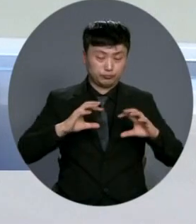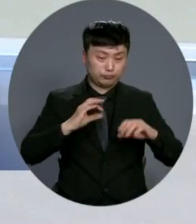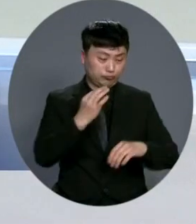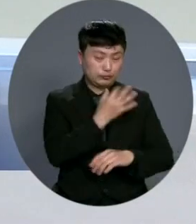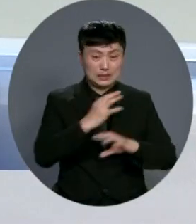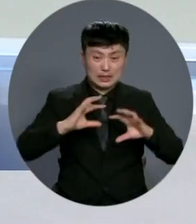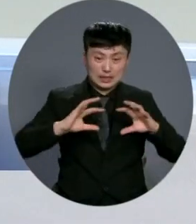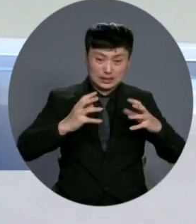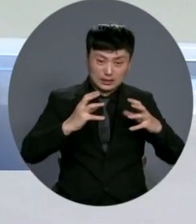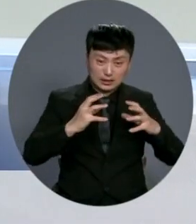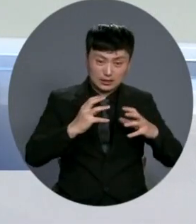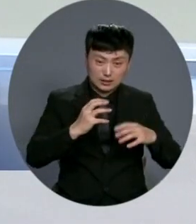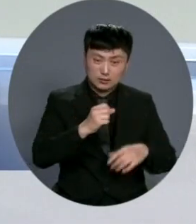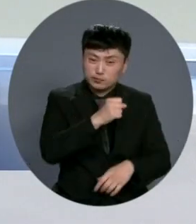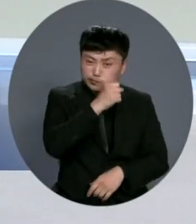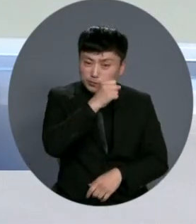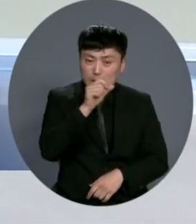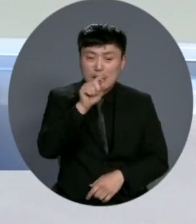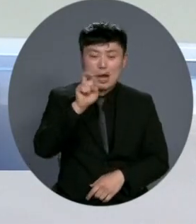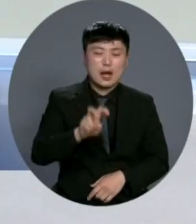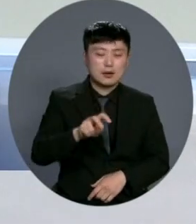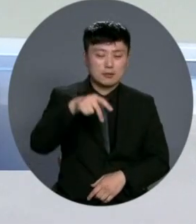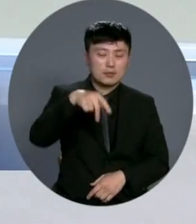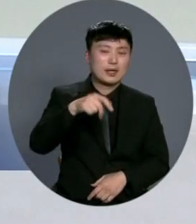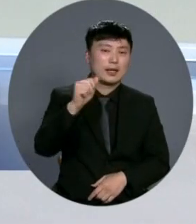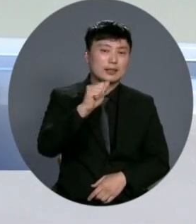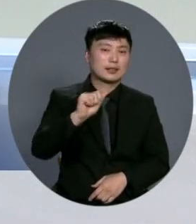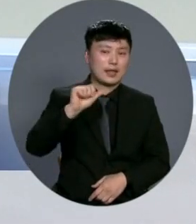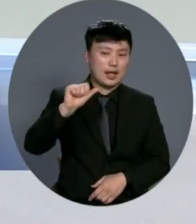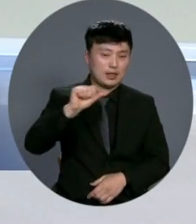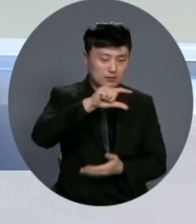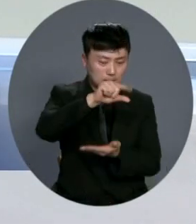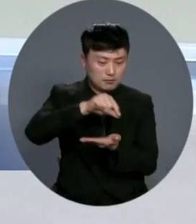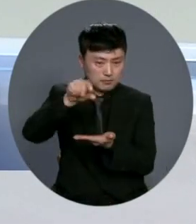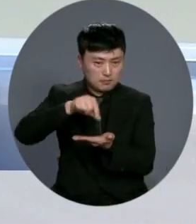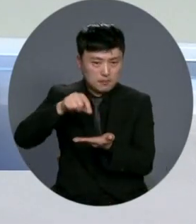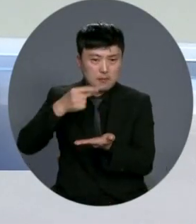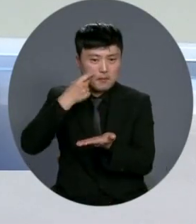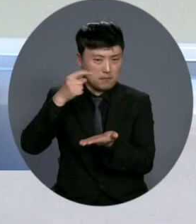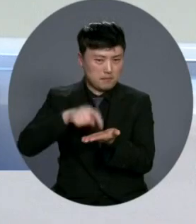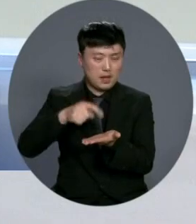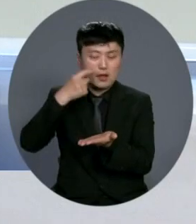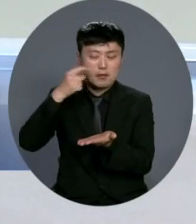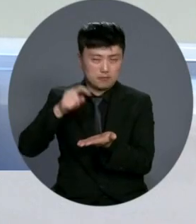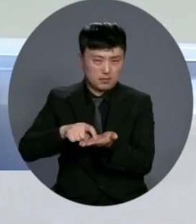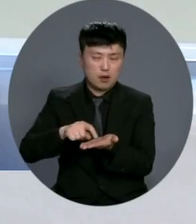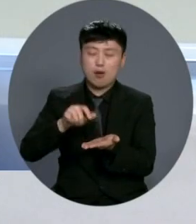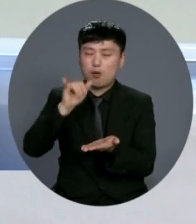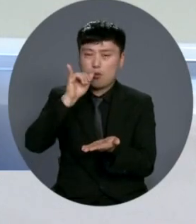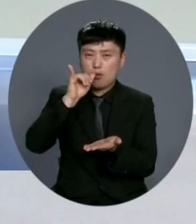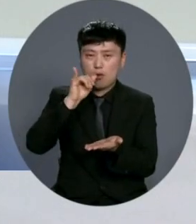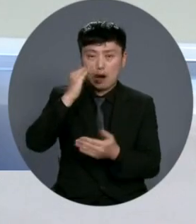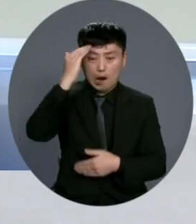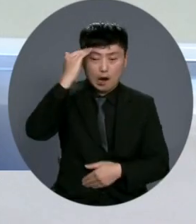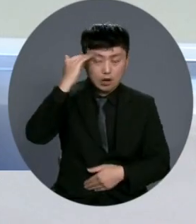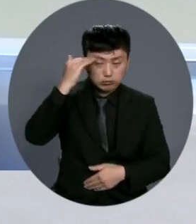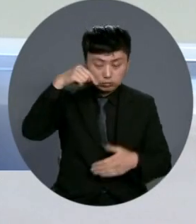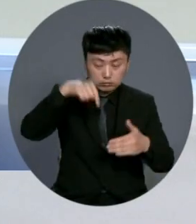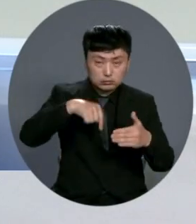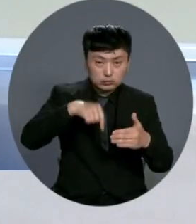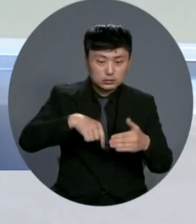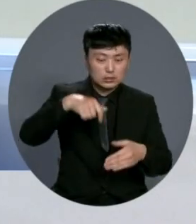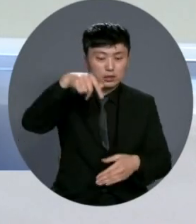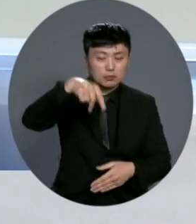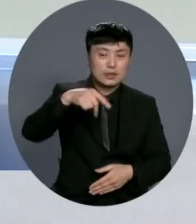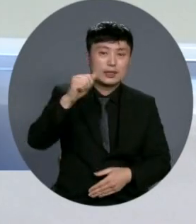전립선암의 진단은 PSA 선별 검사를 통해서 발견되는 양태가 대부분인데 우리나라에서의